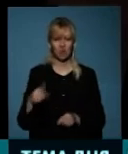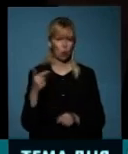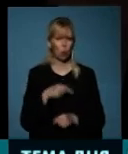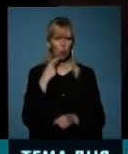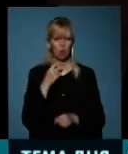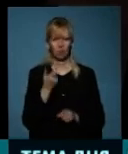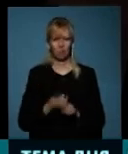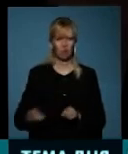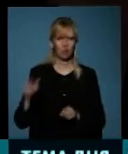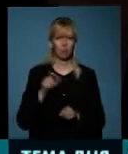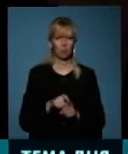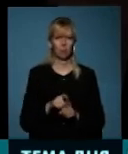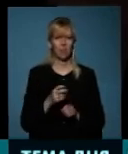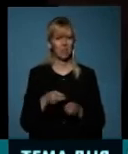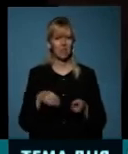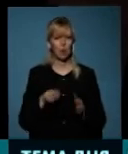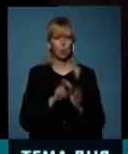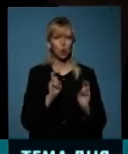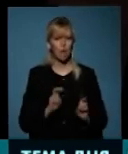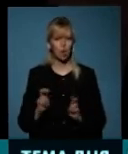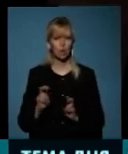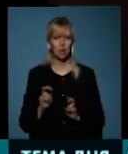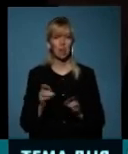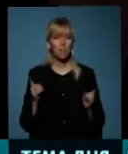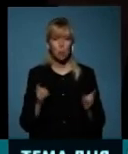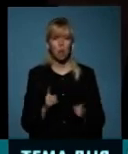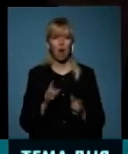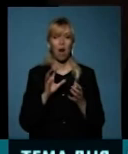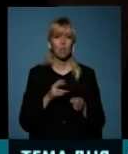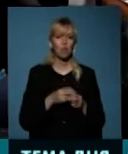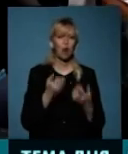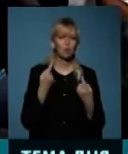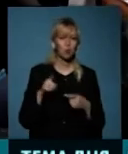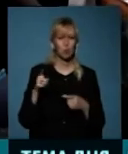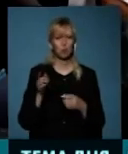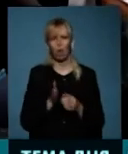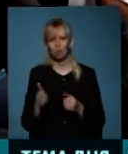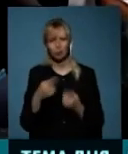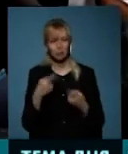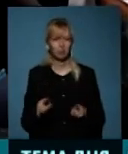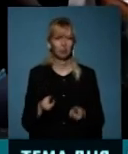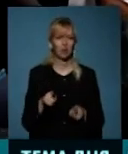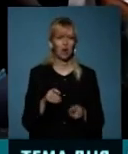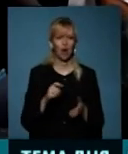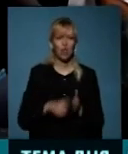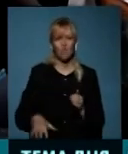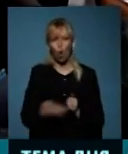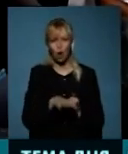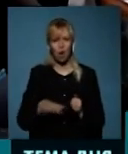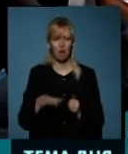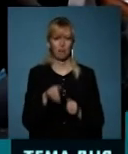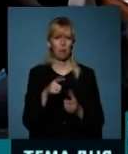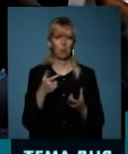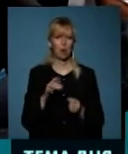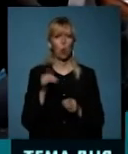говоря, завантажують, та не посадочні, за не в межах автовокзалів, а десь там в підворотнях, в дворах, там, де